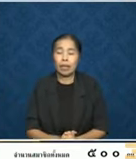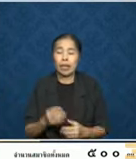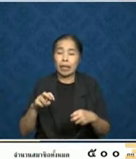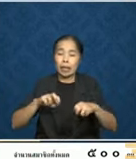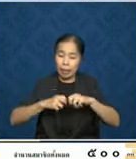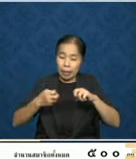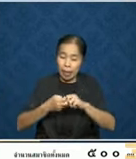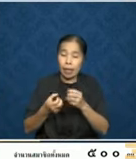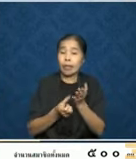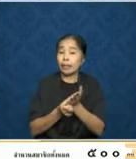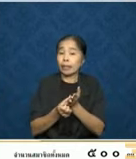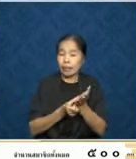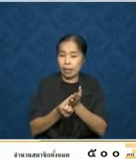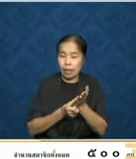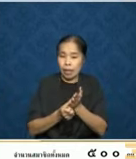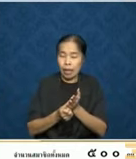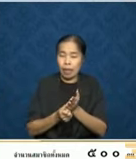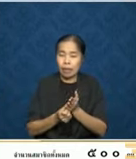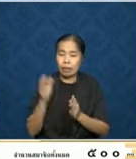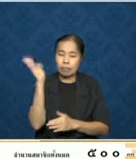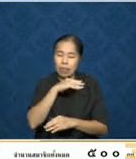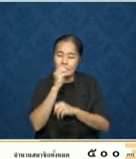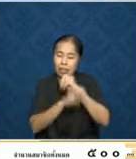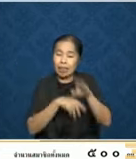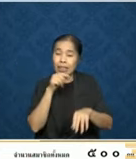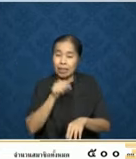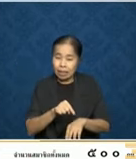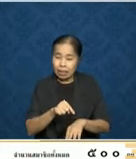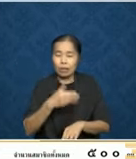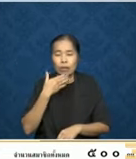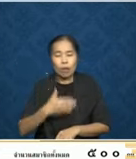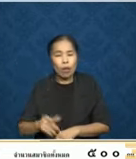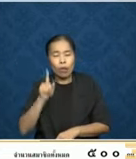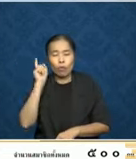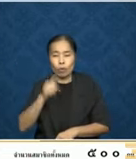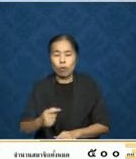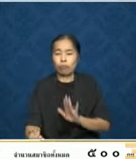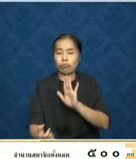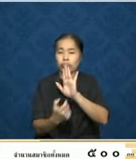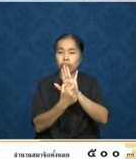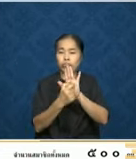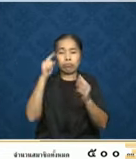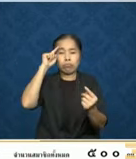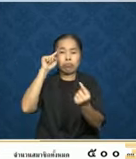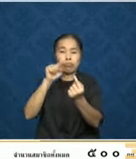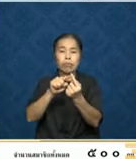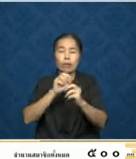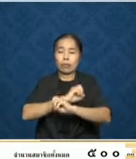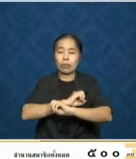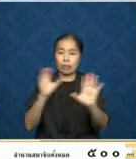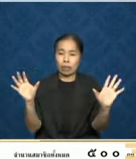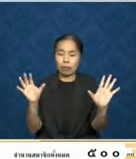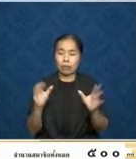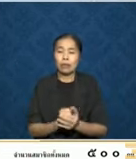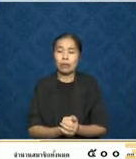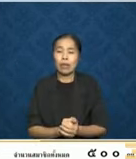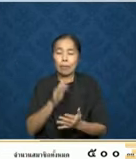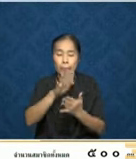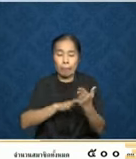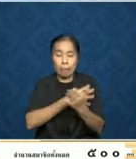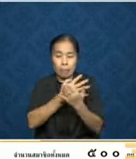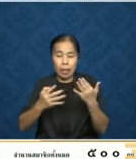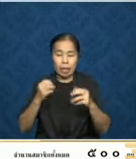หาการจัดการขยะอย่างยั่งยืนคือการกำหนดเป้าหมายที่ชัดเจนและแผนดำเนิน